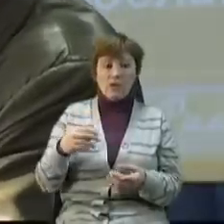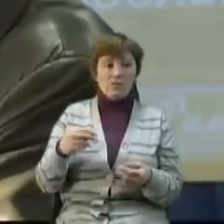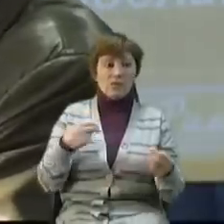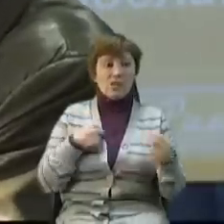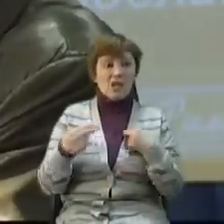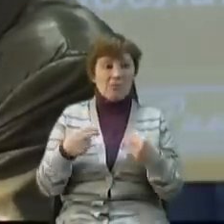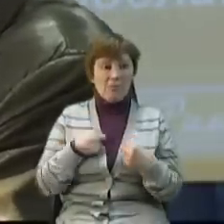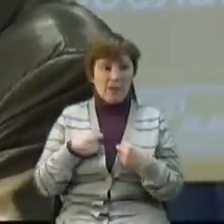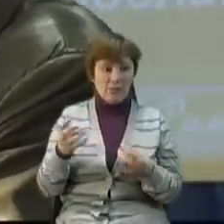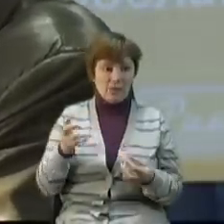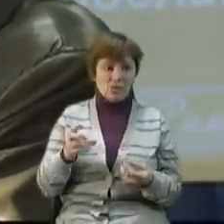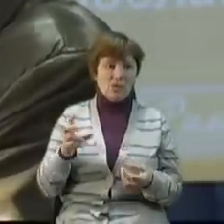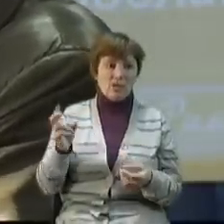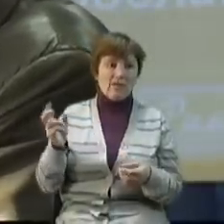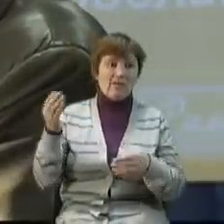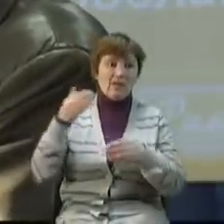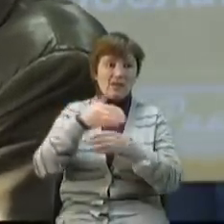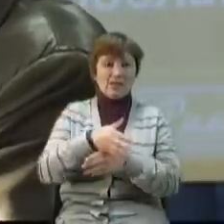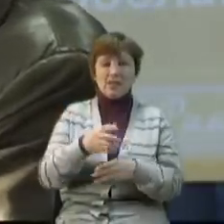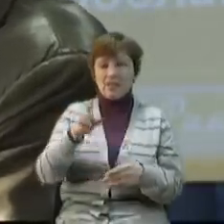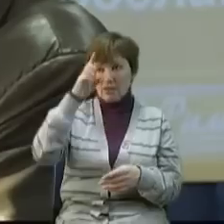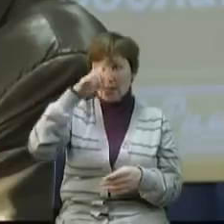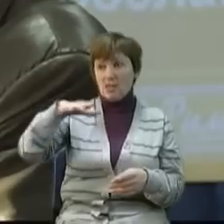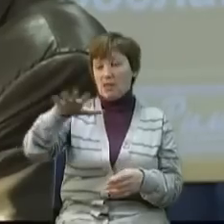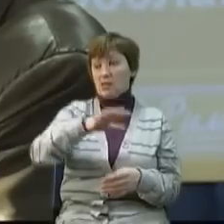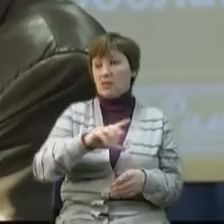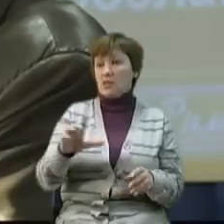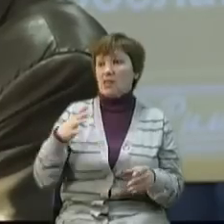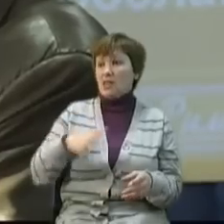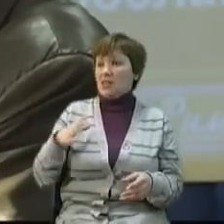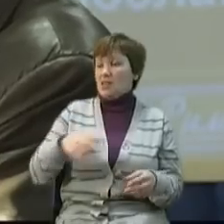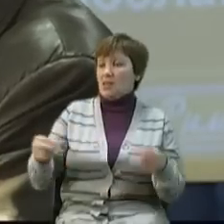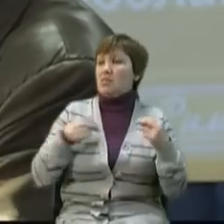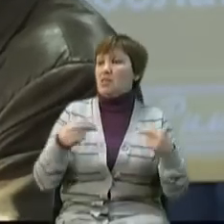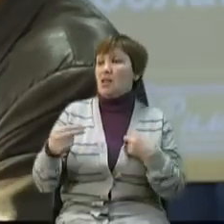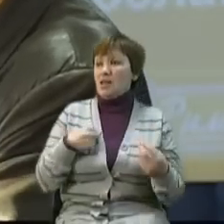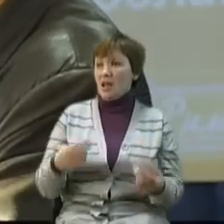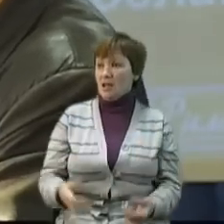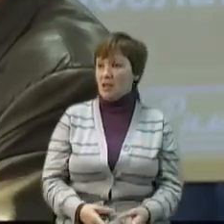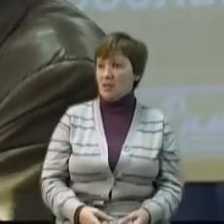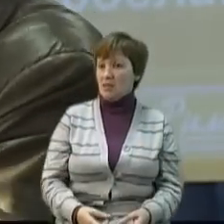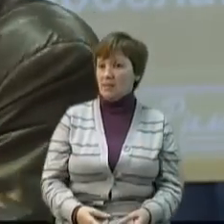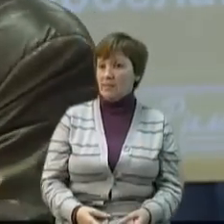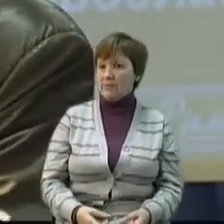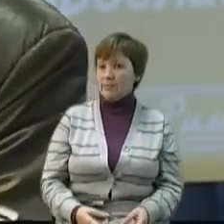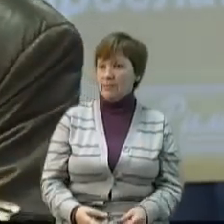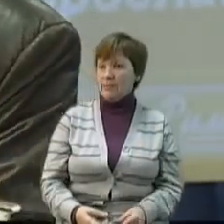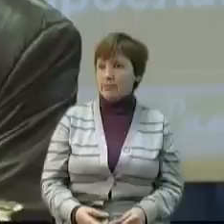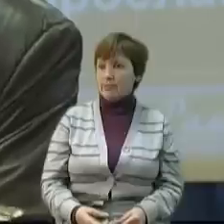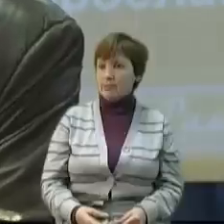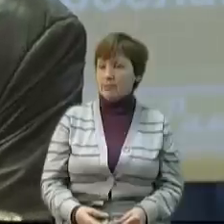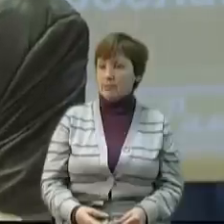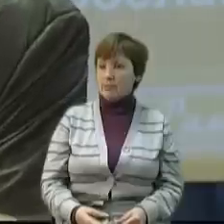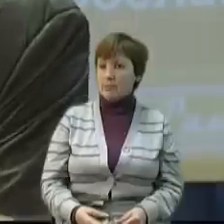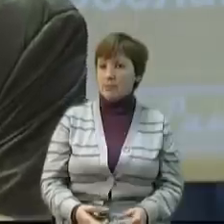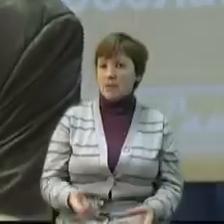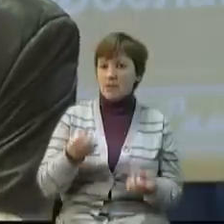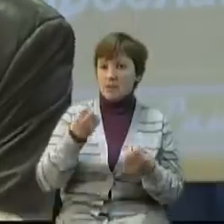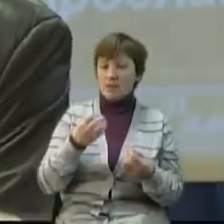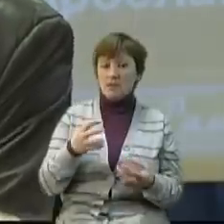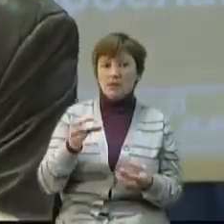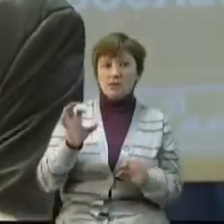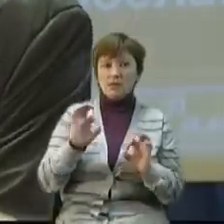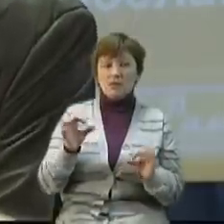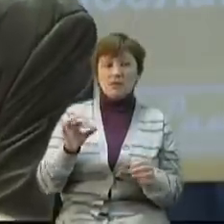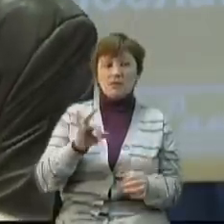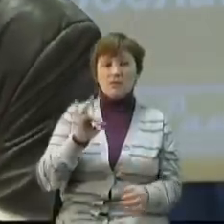и так далее, и так далее, почему, зачем страдания? Я просто напомню эту историю, Господь открыл